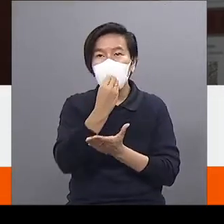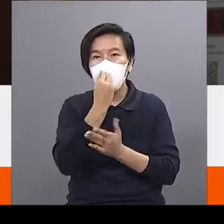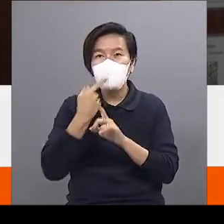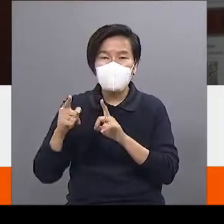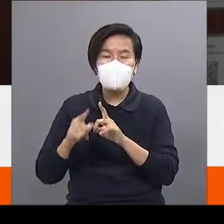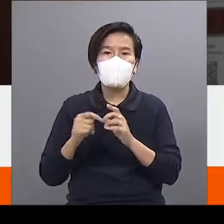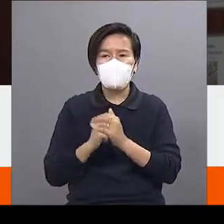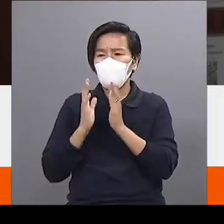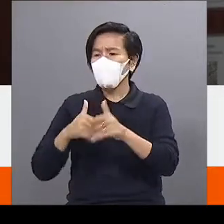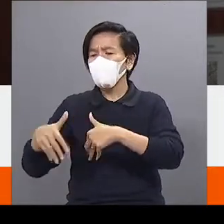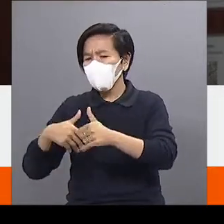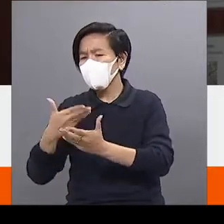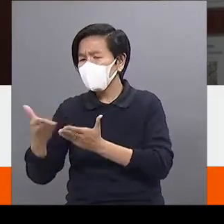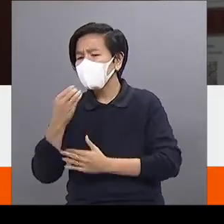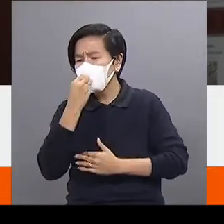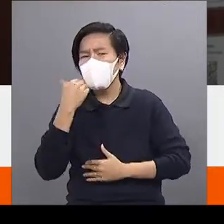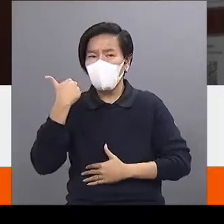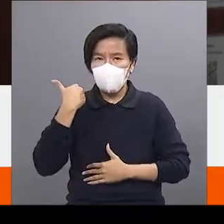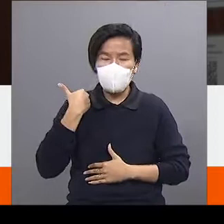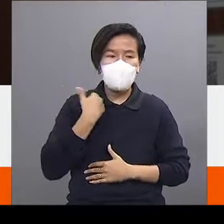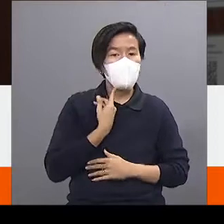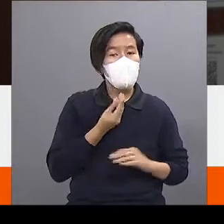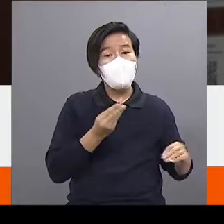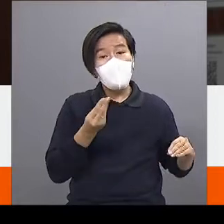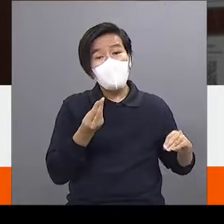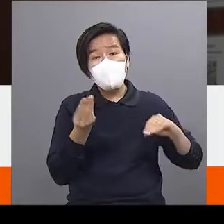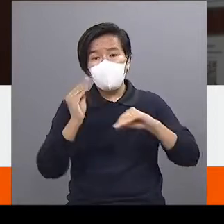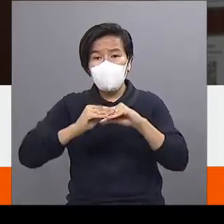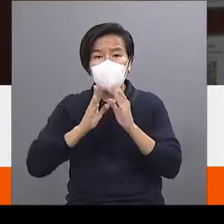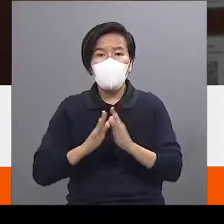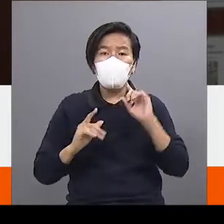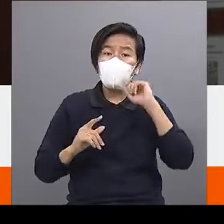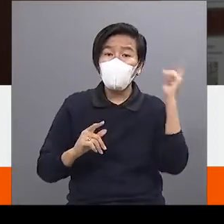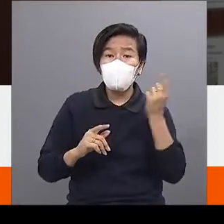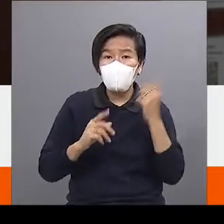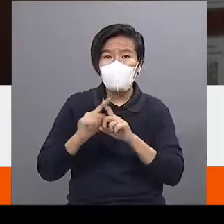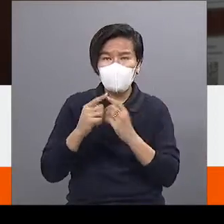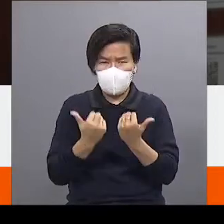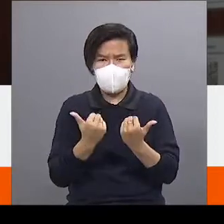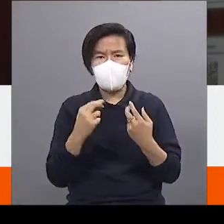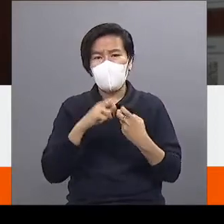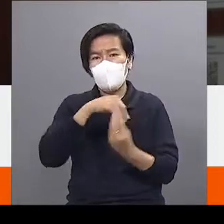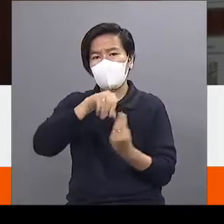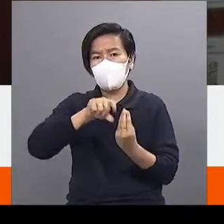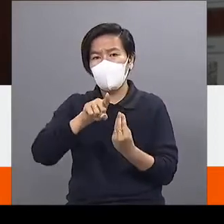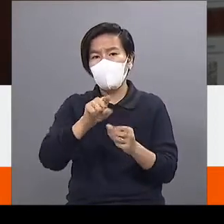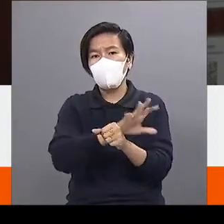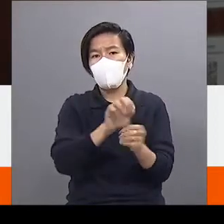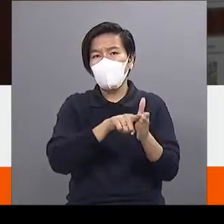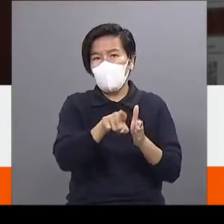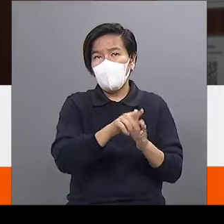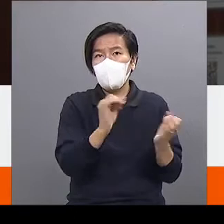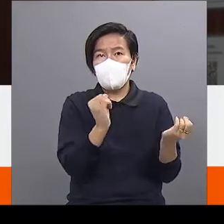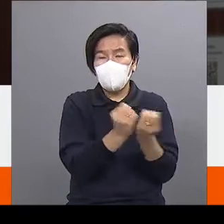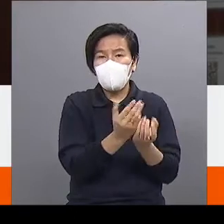ช่วงนี้เป็นช่วงเศรษฐกิจแต่ที่ได้รับผลกระทบจากโคบิตก็ถือว่าโบนัสเราหายไปแต่รายได้